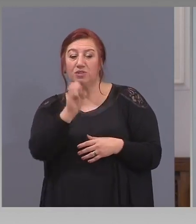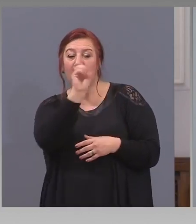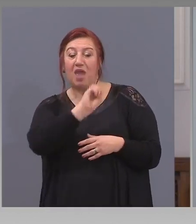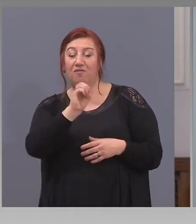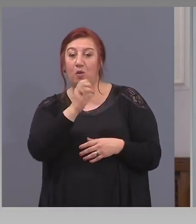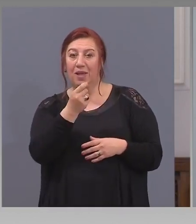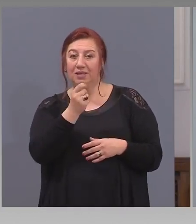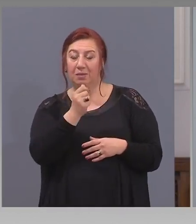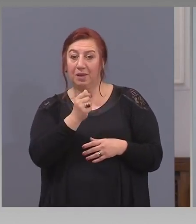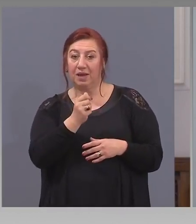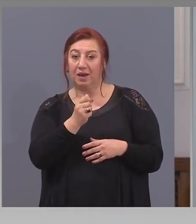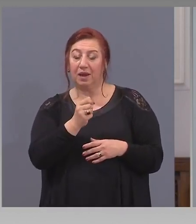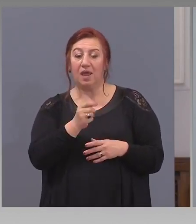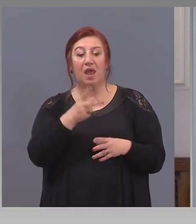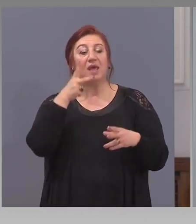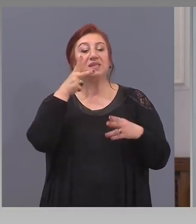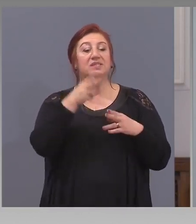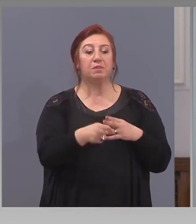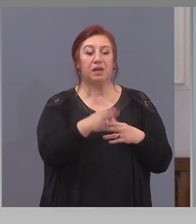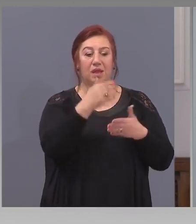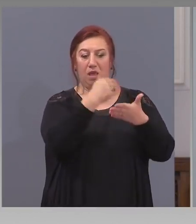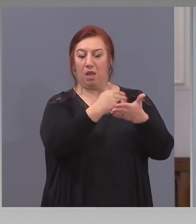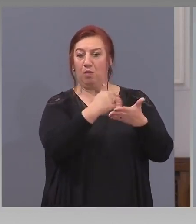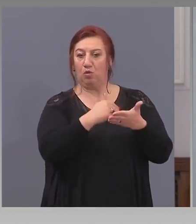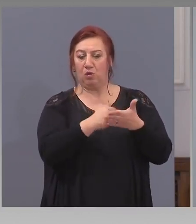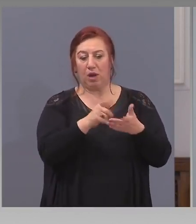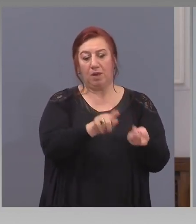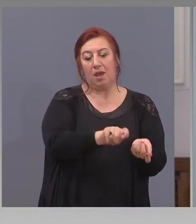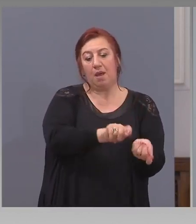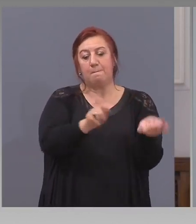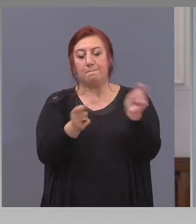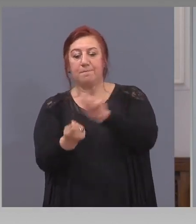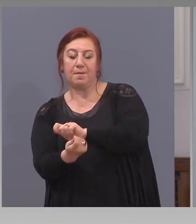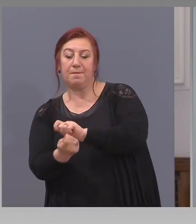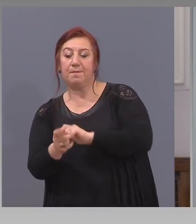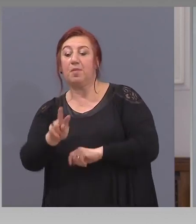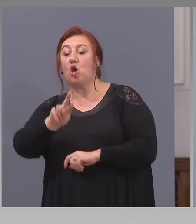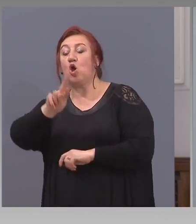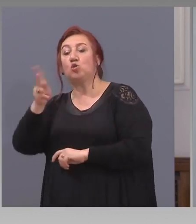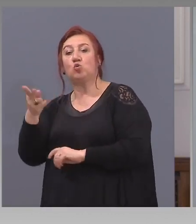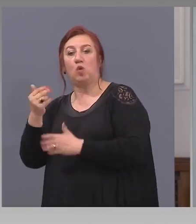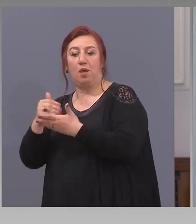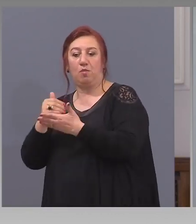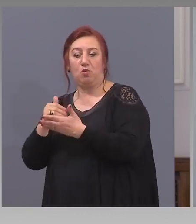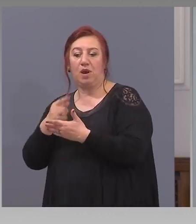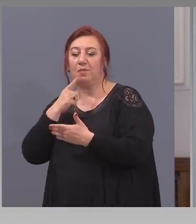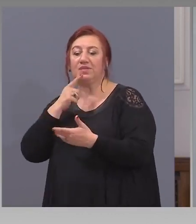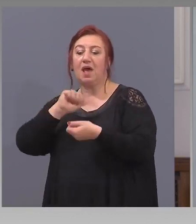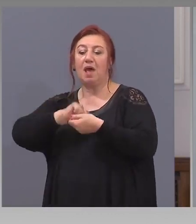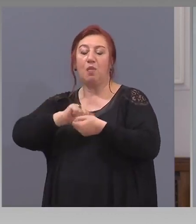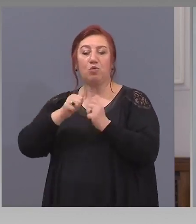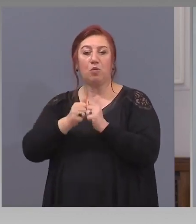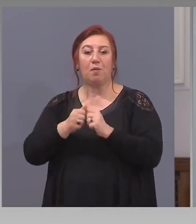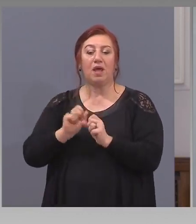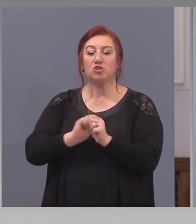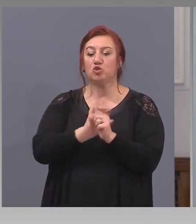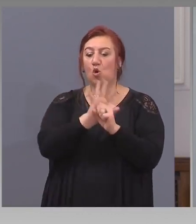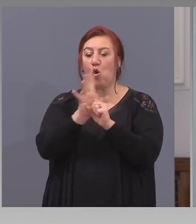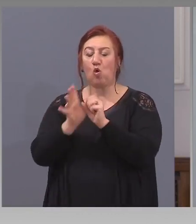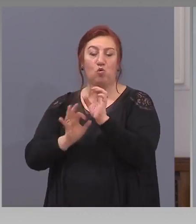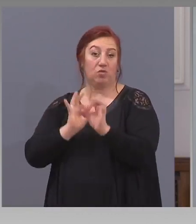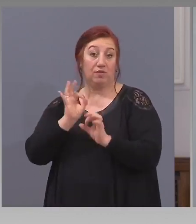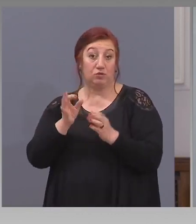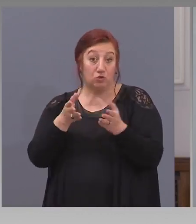спри дадена програма и я претрансформирай за борба с коронавирус. Това е моето